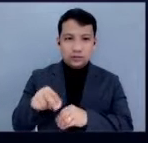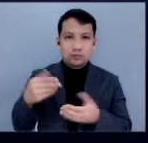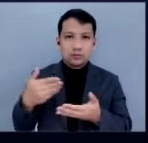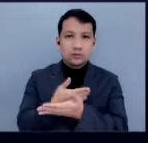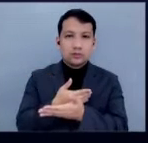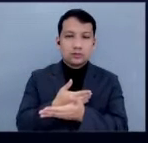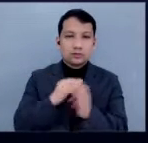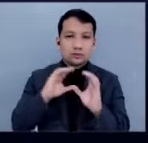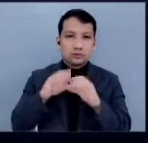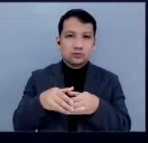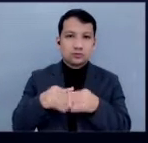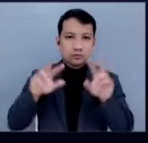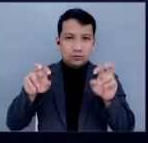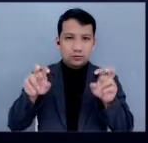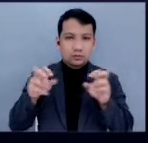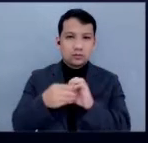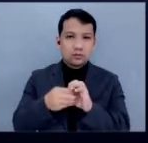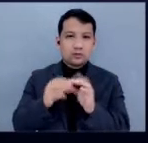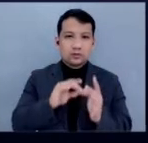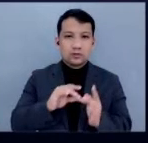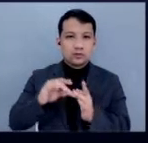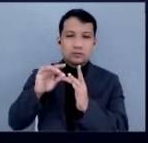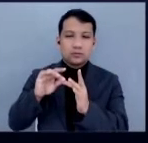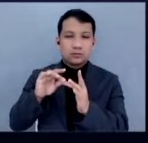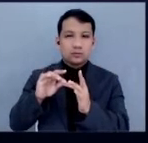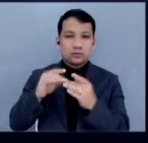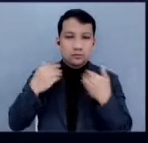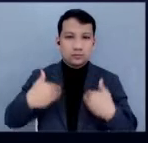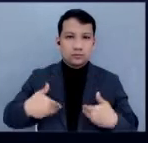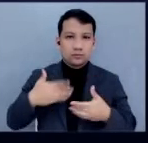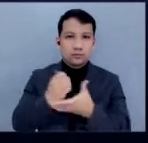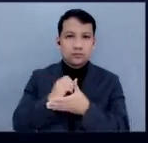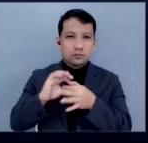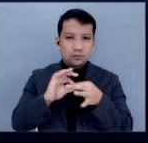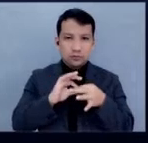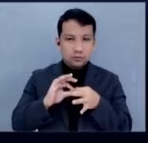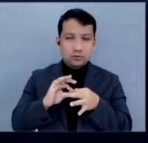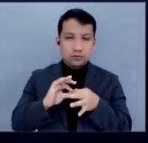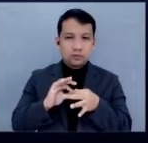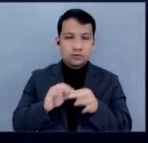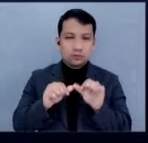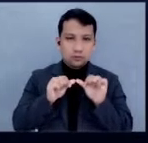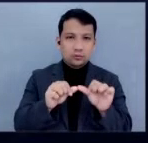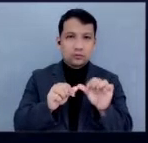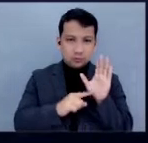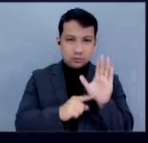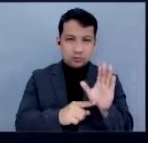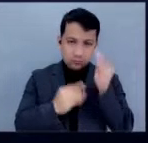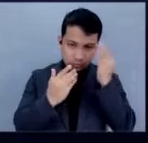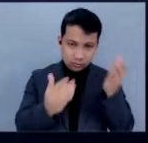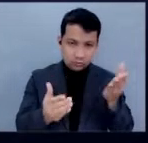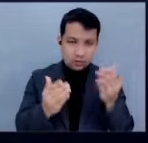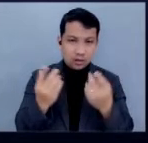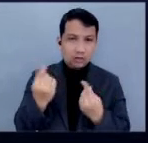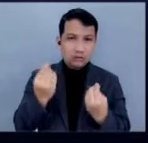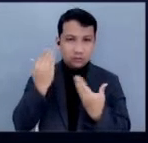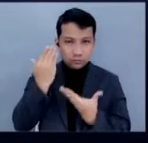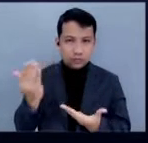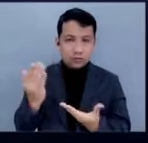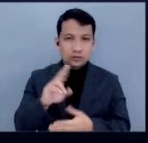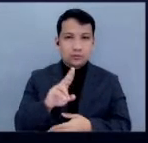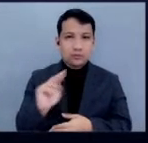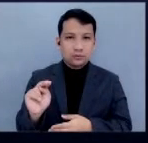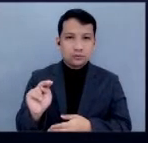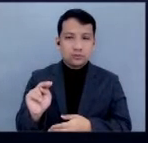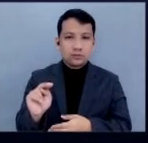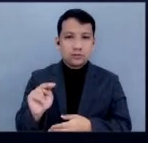ay tatawaging Special Committee on Human Rights Coordination. Ipagpapatuloy nito ang mga inisyatibo ng United Nations for the